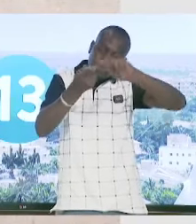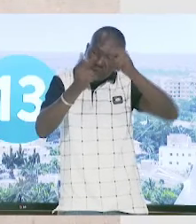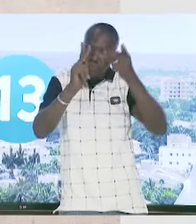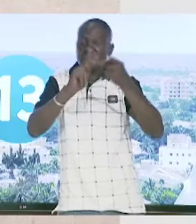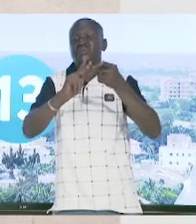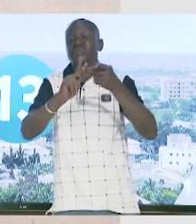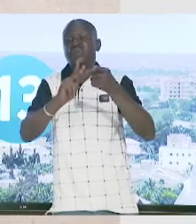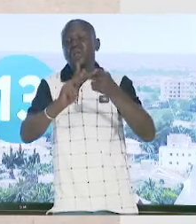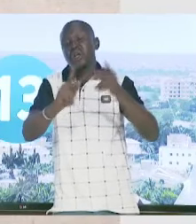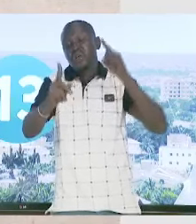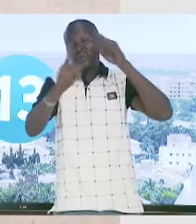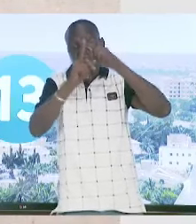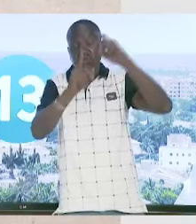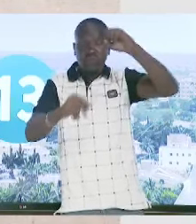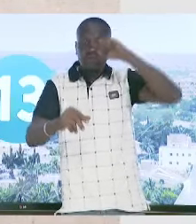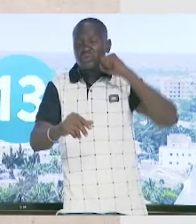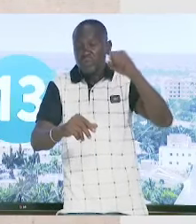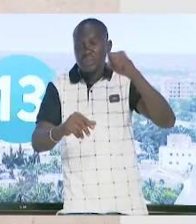façade et non efficaces pour nous orienter vers des partenaires sincères. Propos du président Assimi Goïta, repris